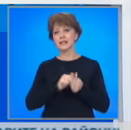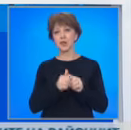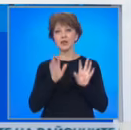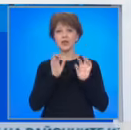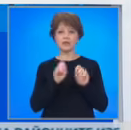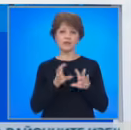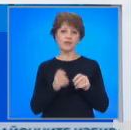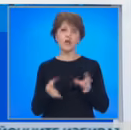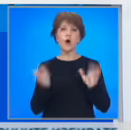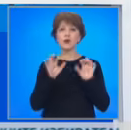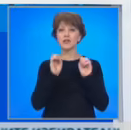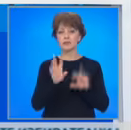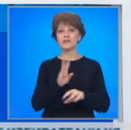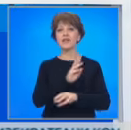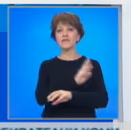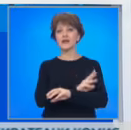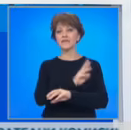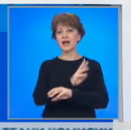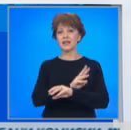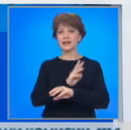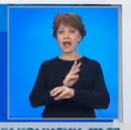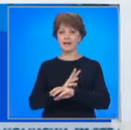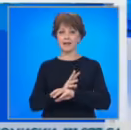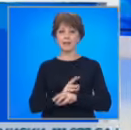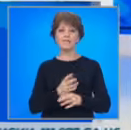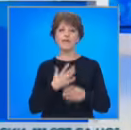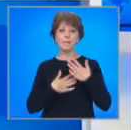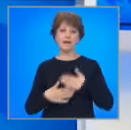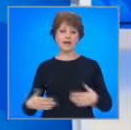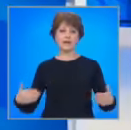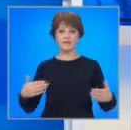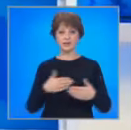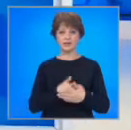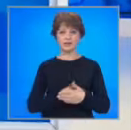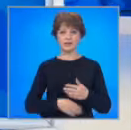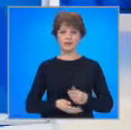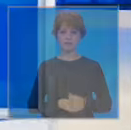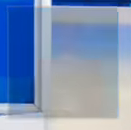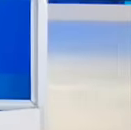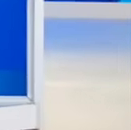намерите в сайта ни bnetnews.bg и в мобилното ни приложение. Хубава вечер! Довиждане!